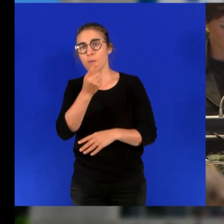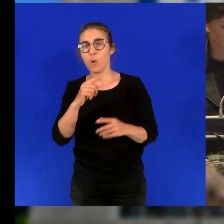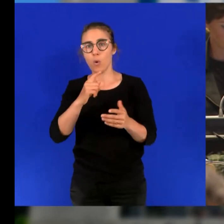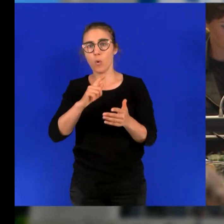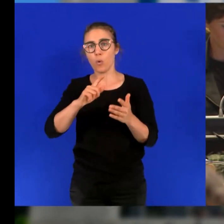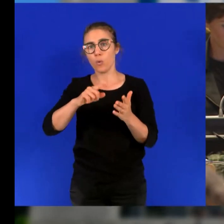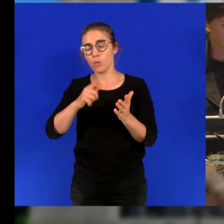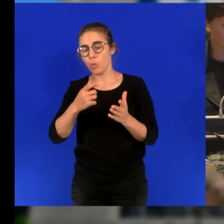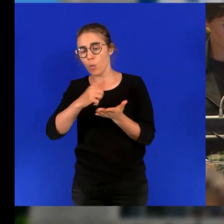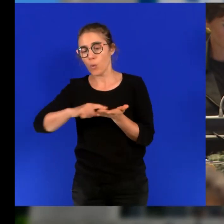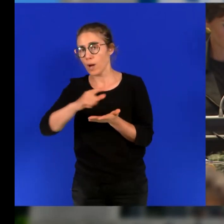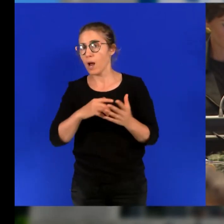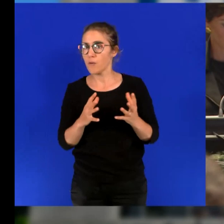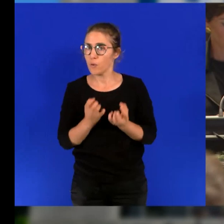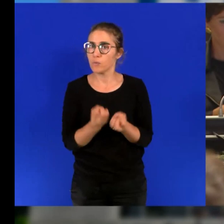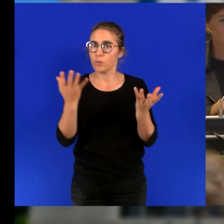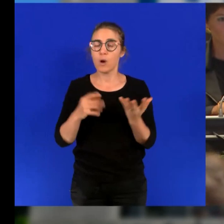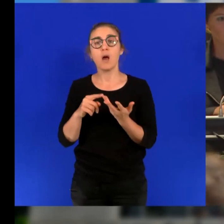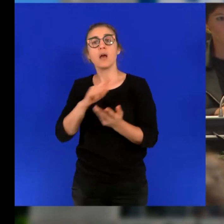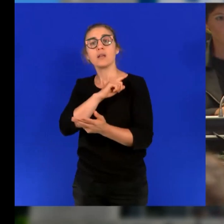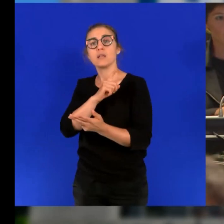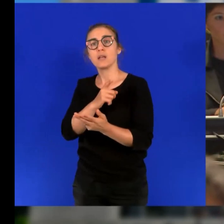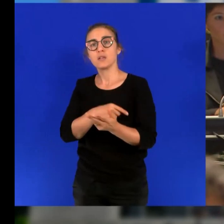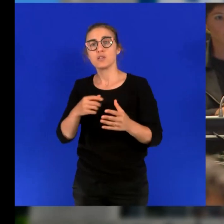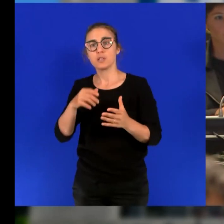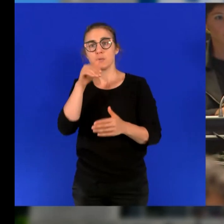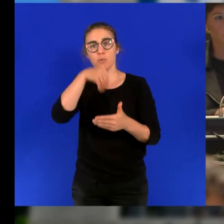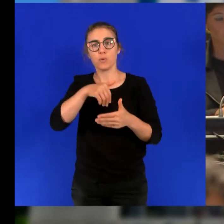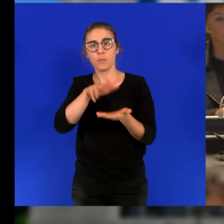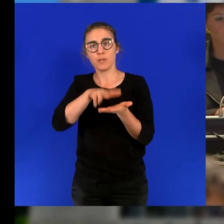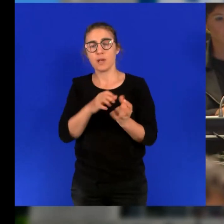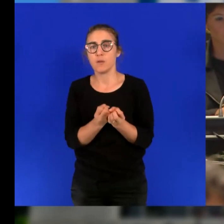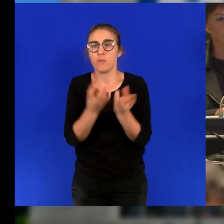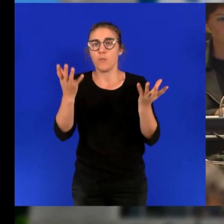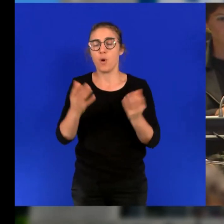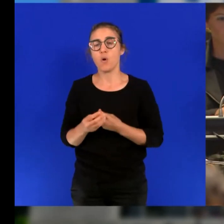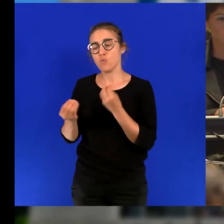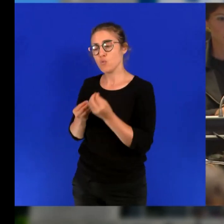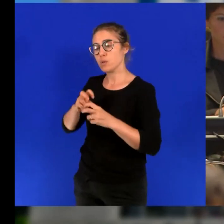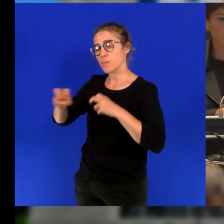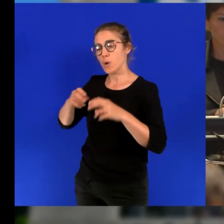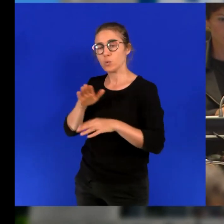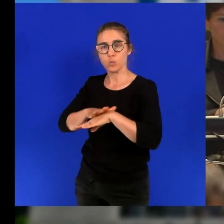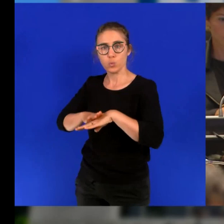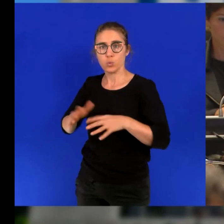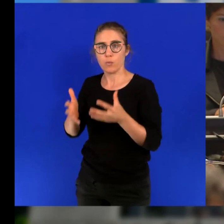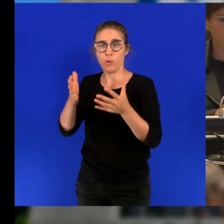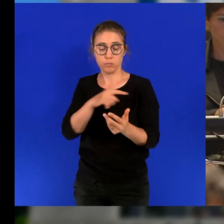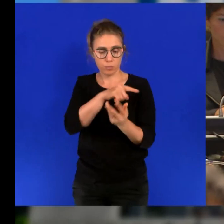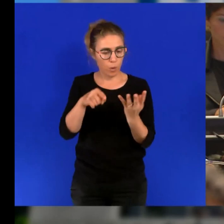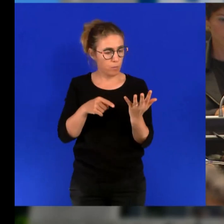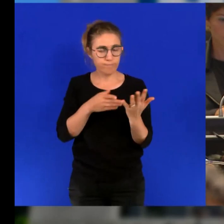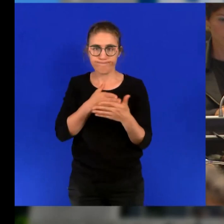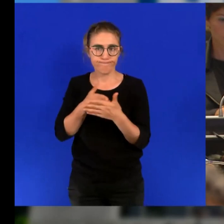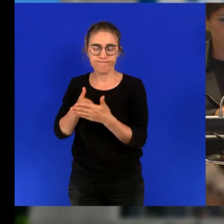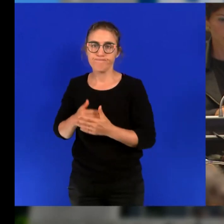la rénovation énergétique de l'habitat ou le déploiement de nos déplacements doux. Cependant, nous